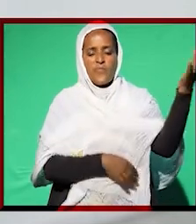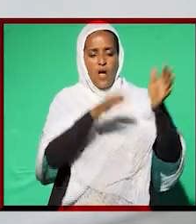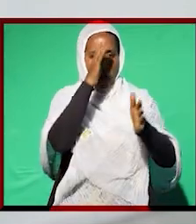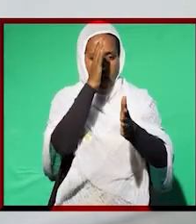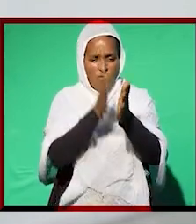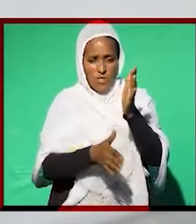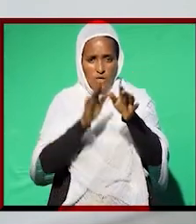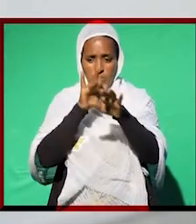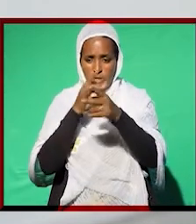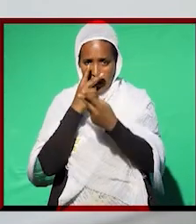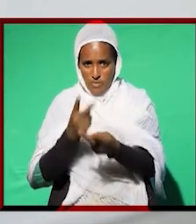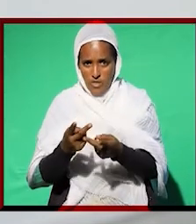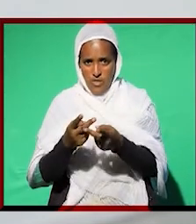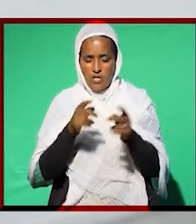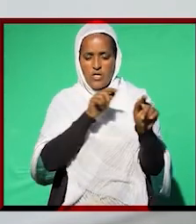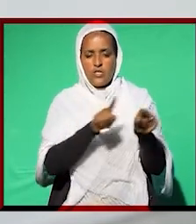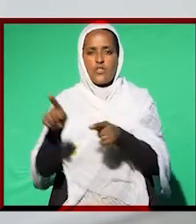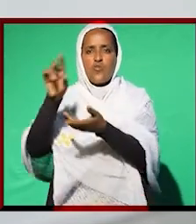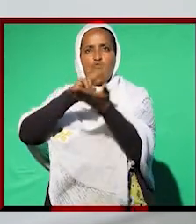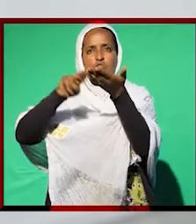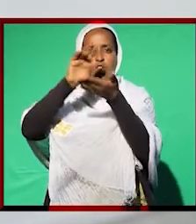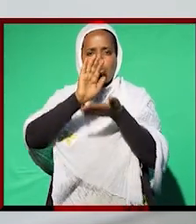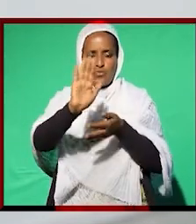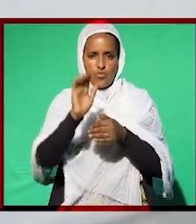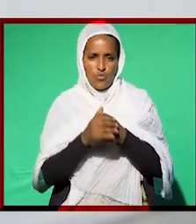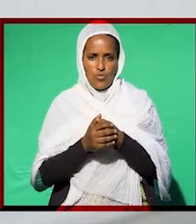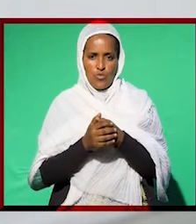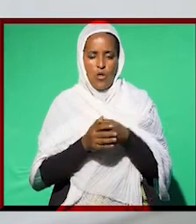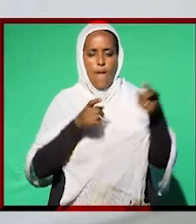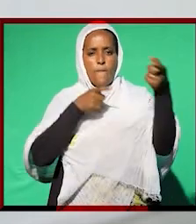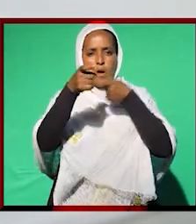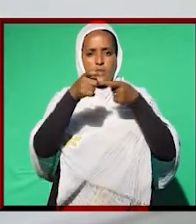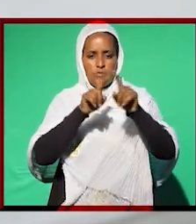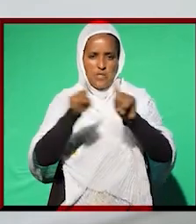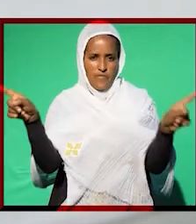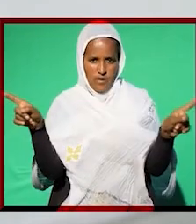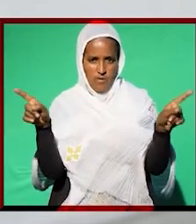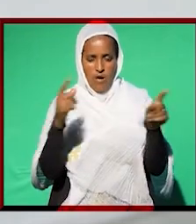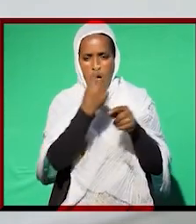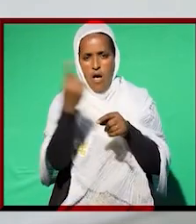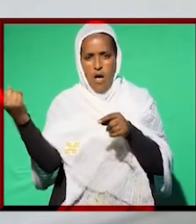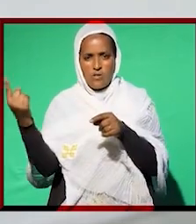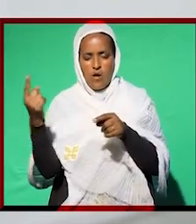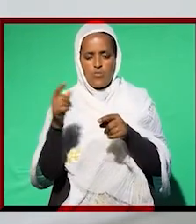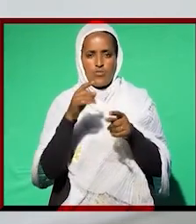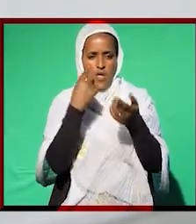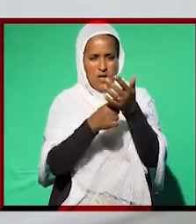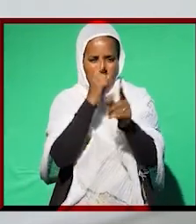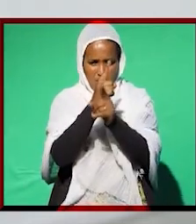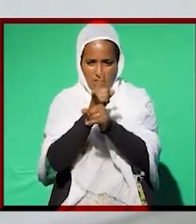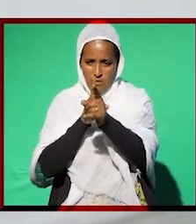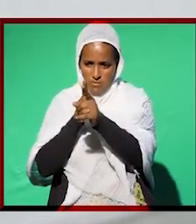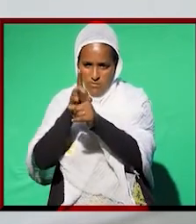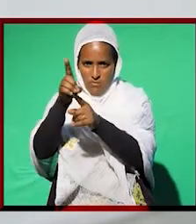የነበረው አፈጻጸሙም ስንመለከት እንደየ ዩኒቨርሲቲዎቹ ማኔጅመንት ይለያያል። አንዳንዱ ፍሌክስብል